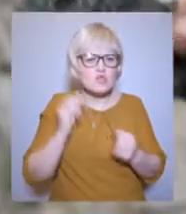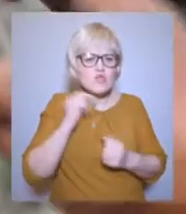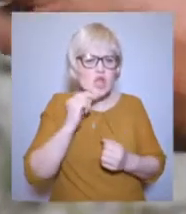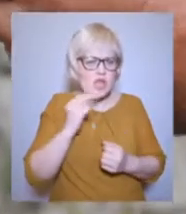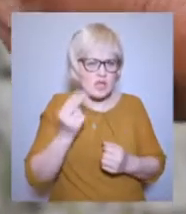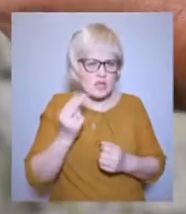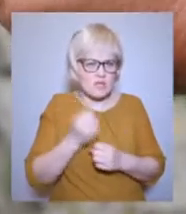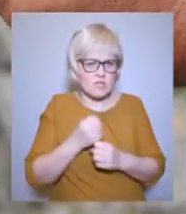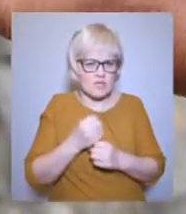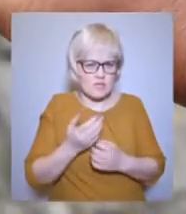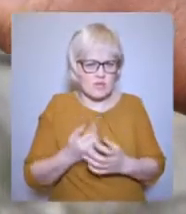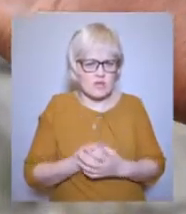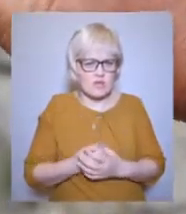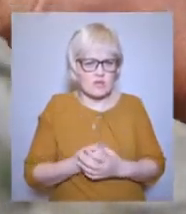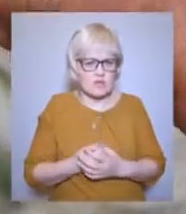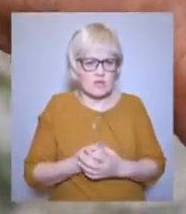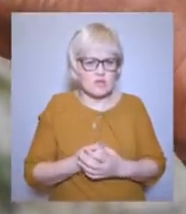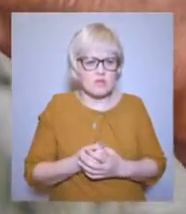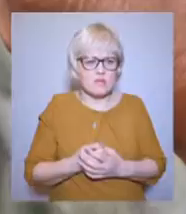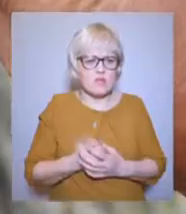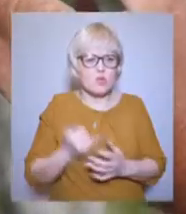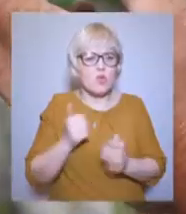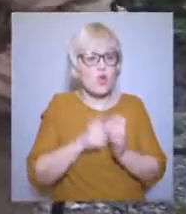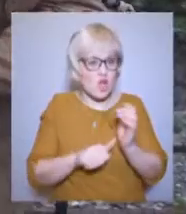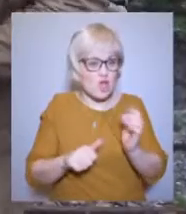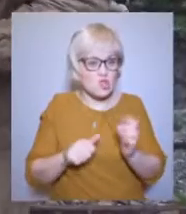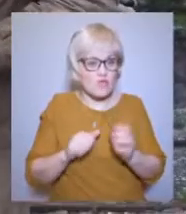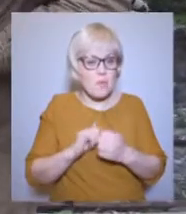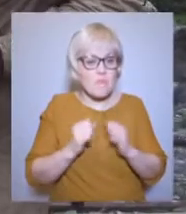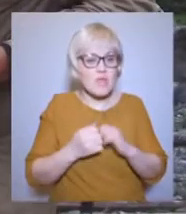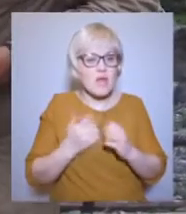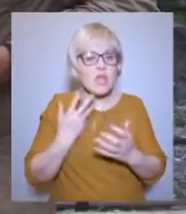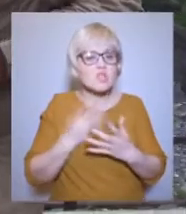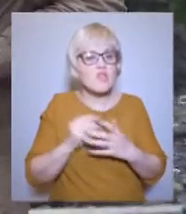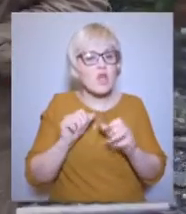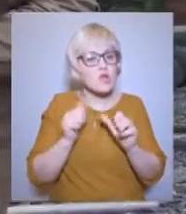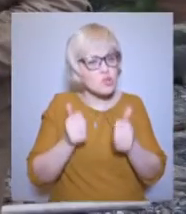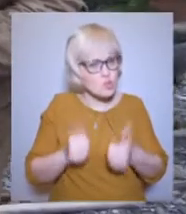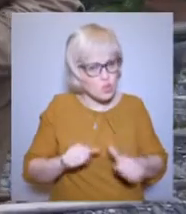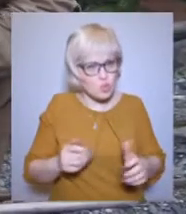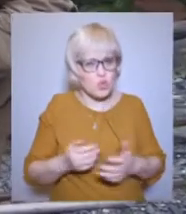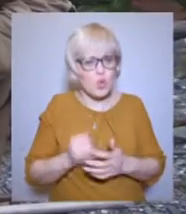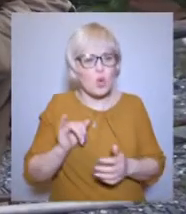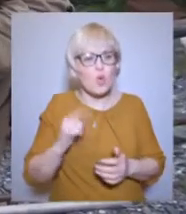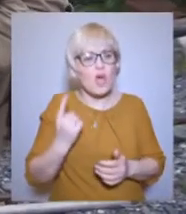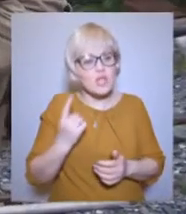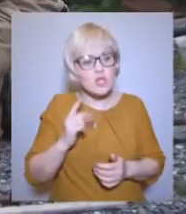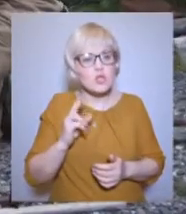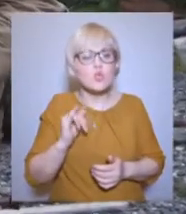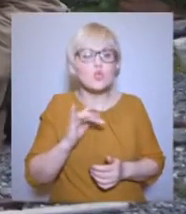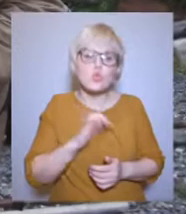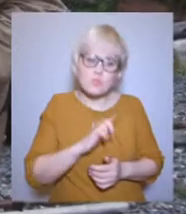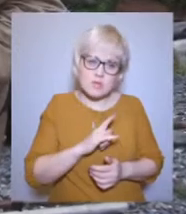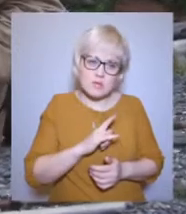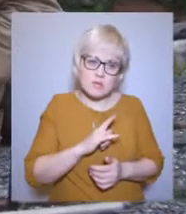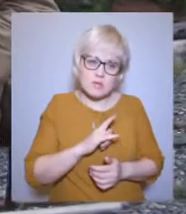аксениты. Вот. Вот замечательный. У каждого минерала структура кристаллическая